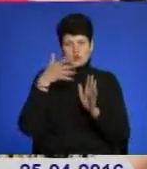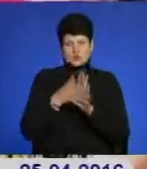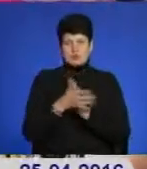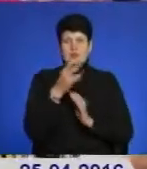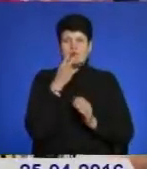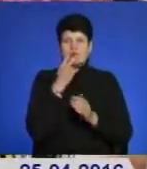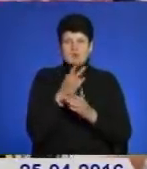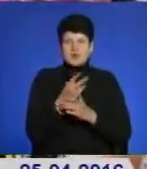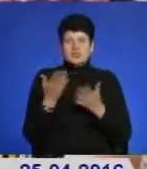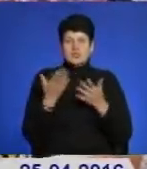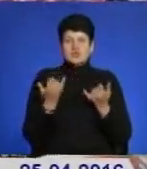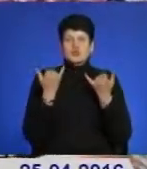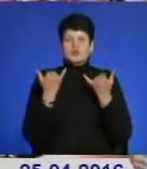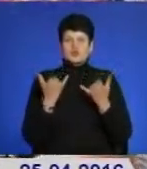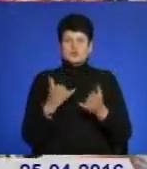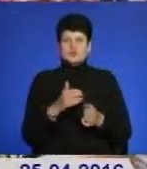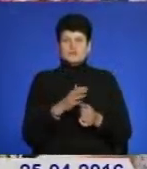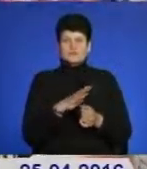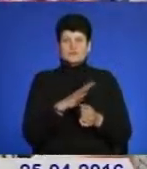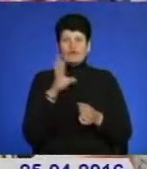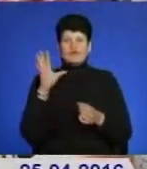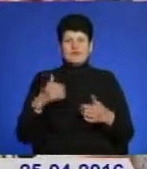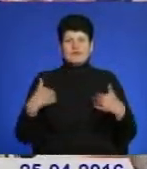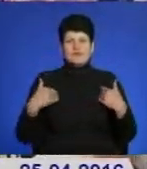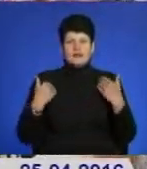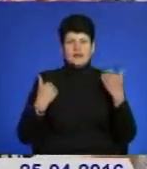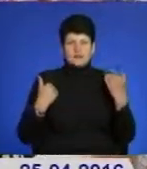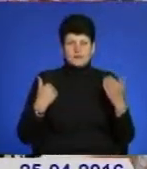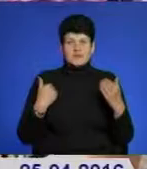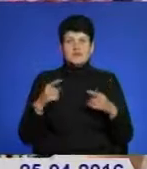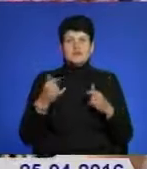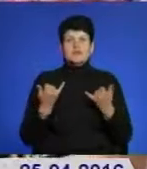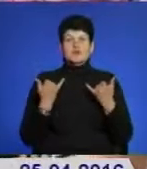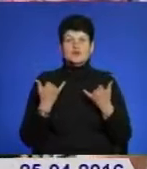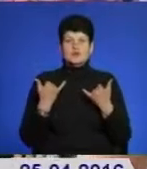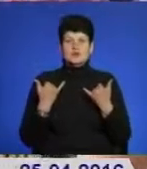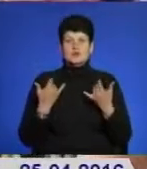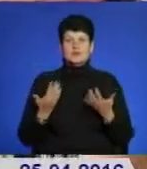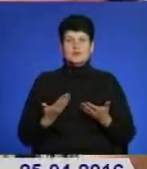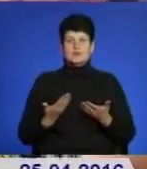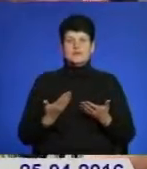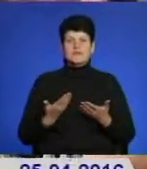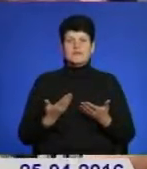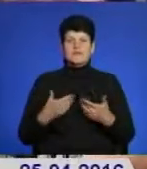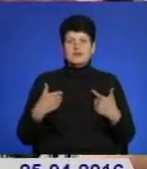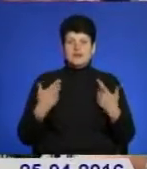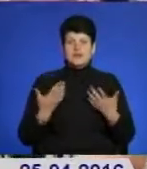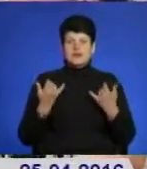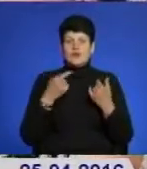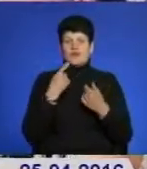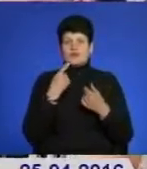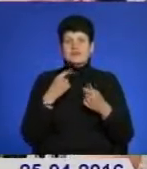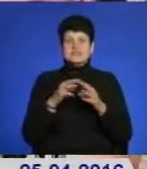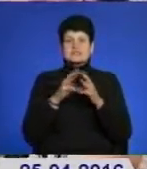бачили, який він сьогодні йшов. Його всі вітали, і ми сьогодні теж його привітати прийшли. А через, як казав